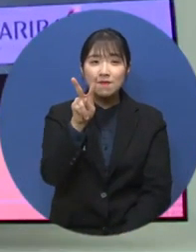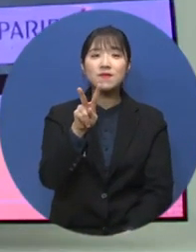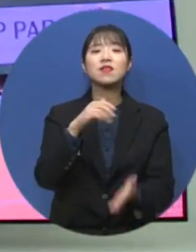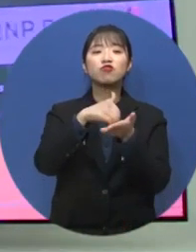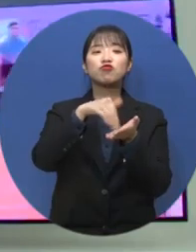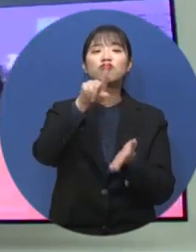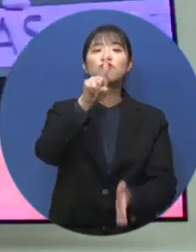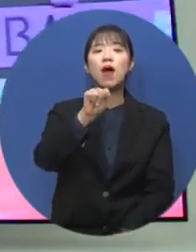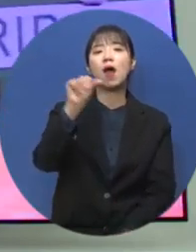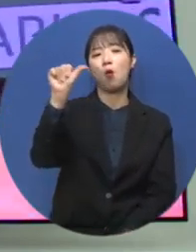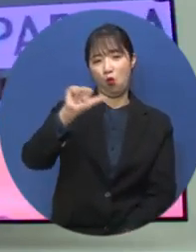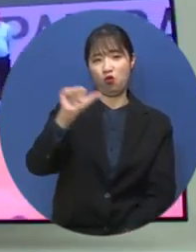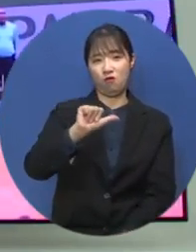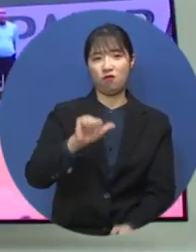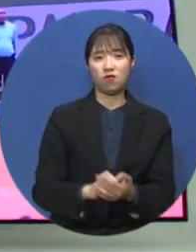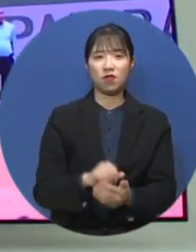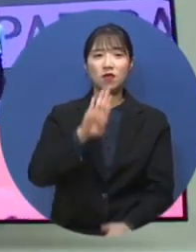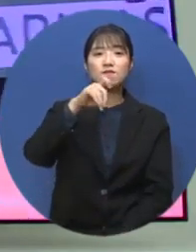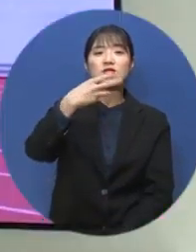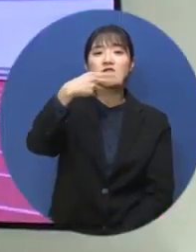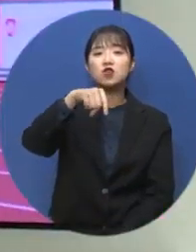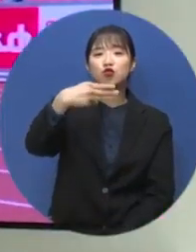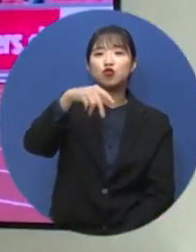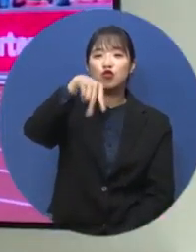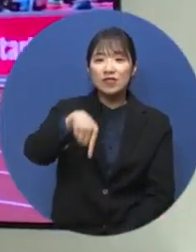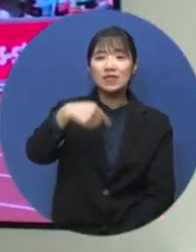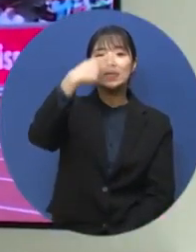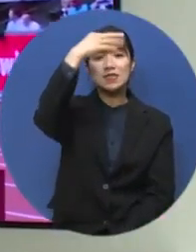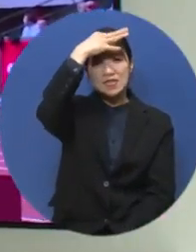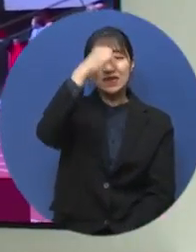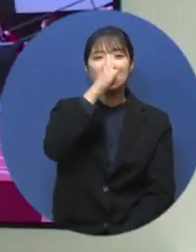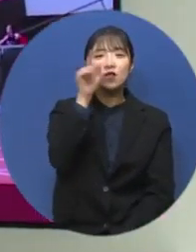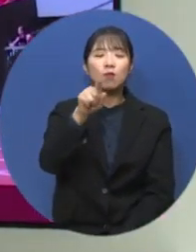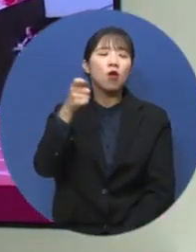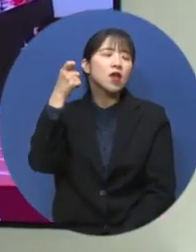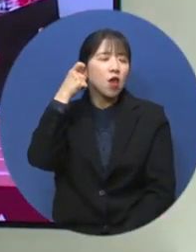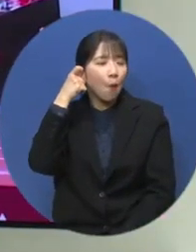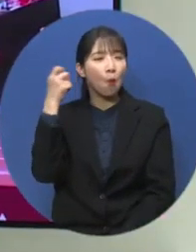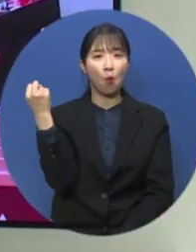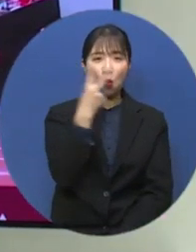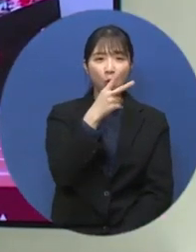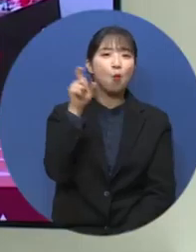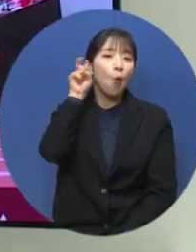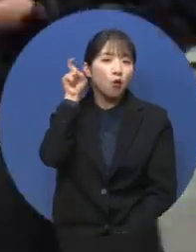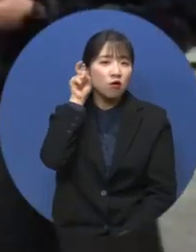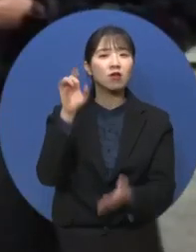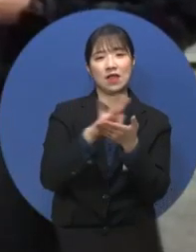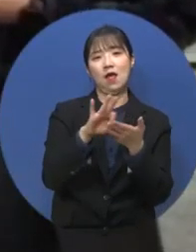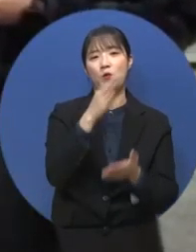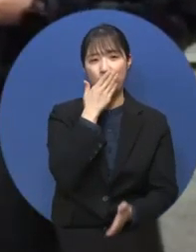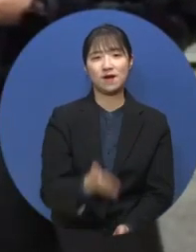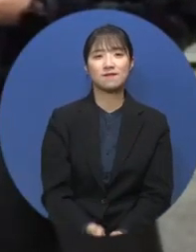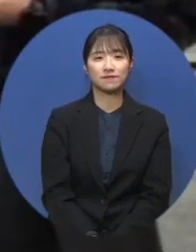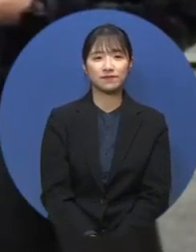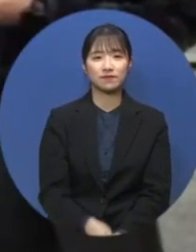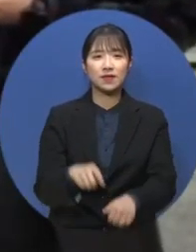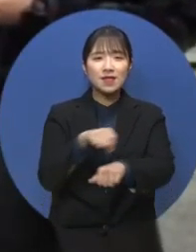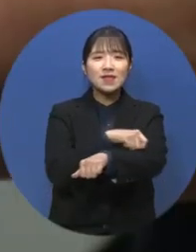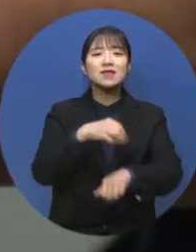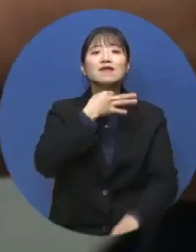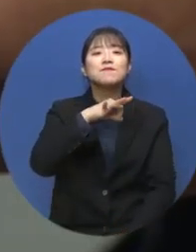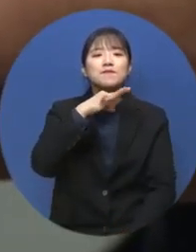1만 5천 대로 블루투스 기능을 탑재 무선 이어폰과 보청기 활용이 가능한 것이 특징입니다 특히